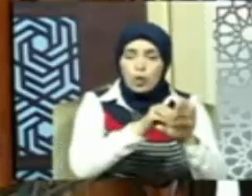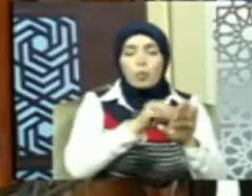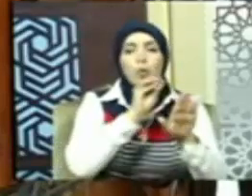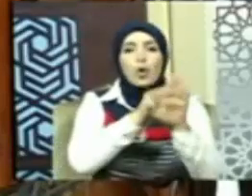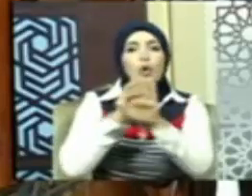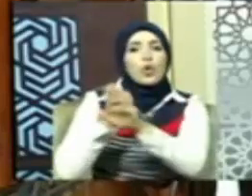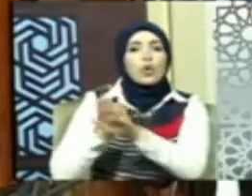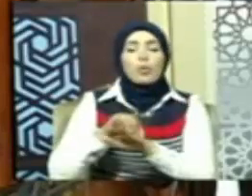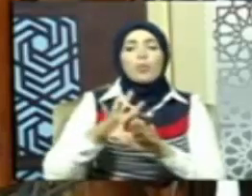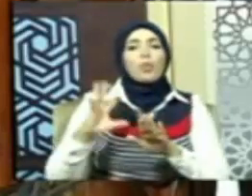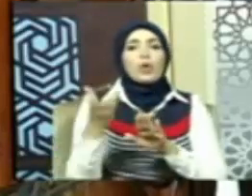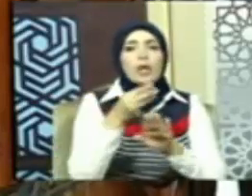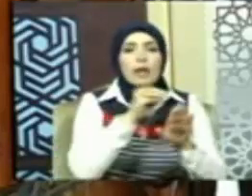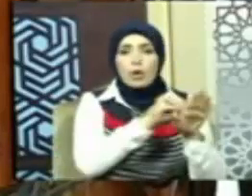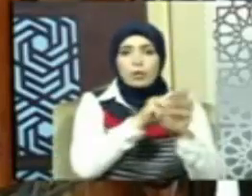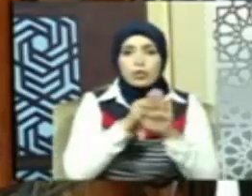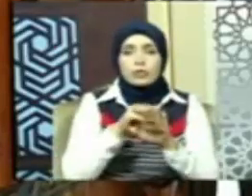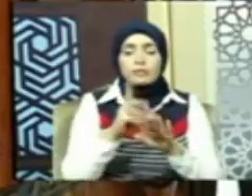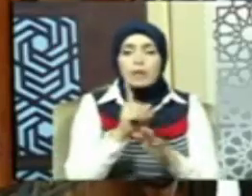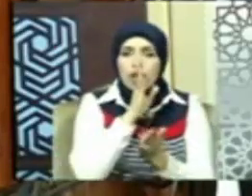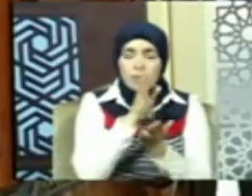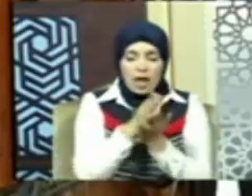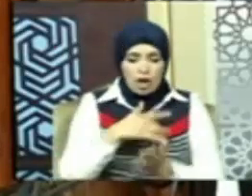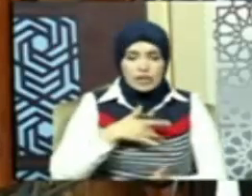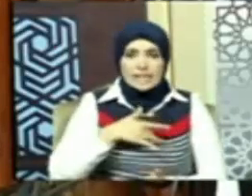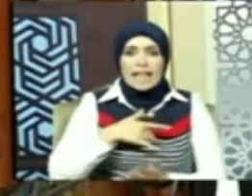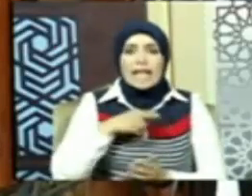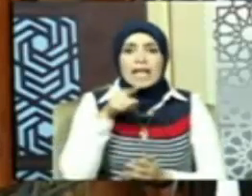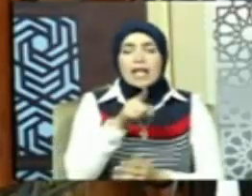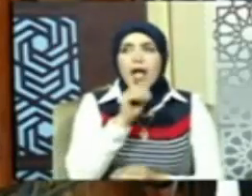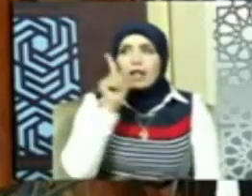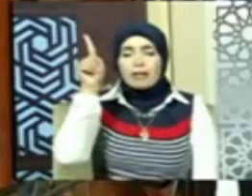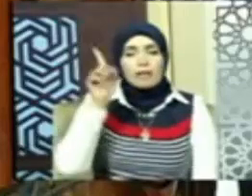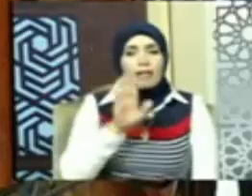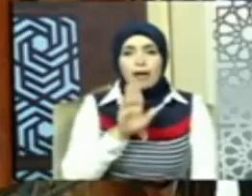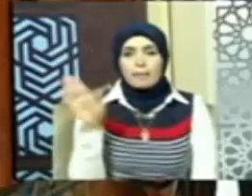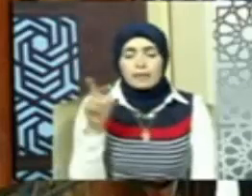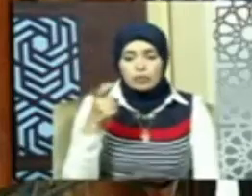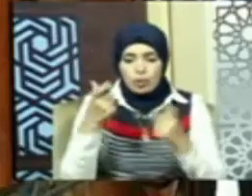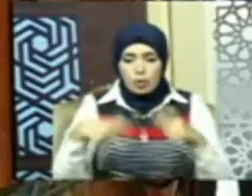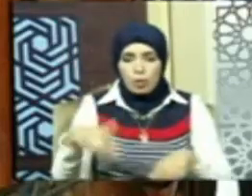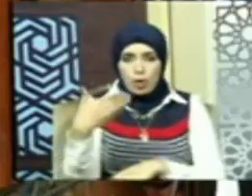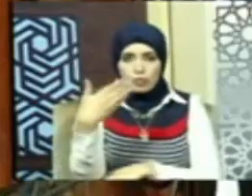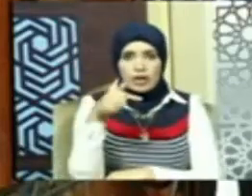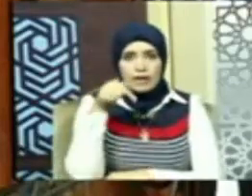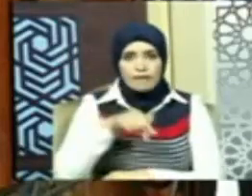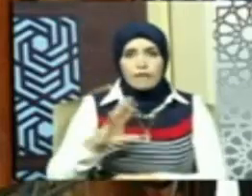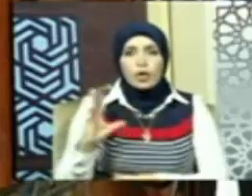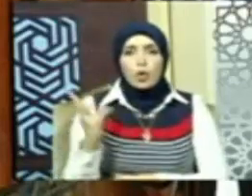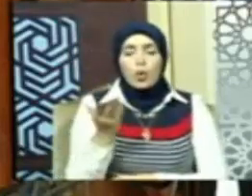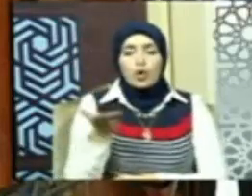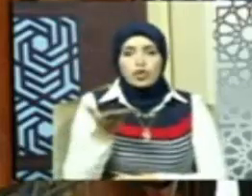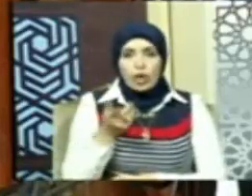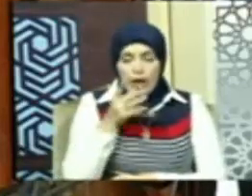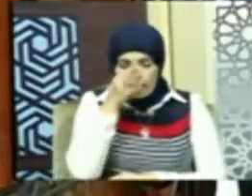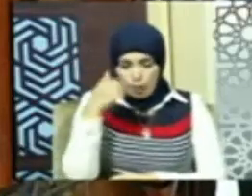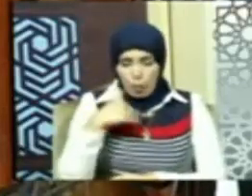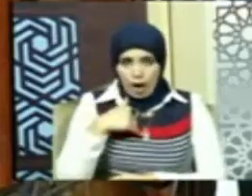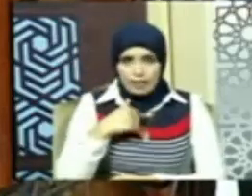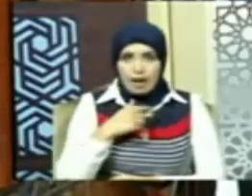أوصي جميعنا بإخلاص نياتنا لله وأوطاننا في كل شيء، فعندما أخلصوا